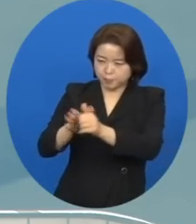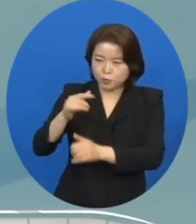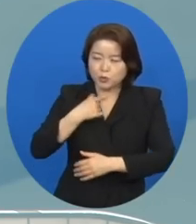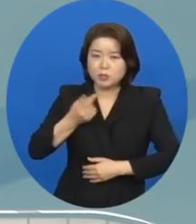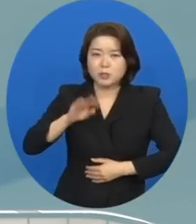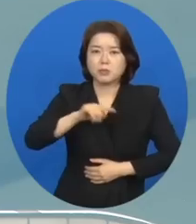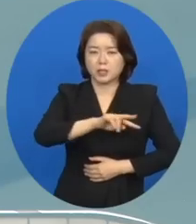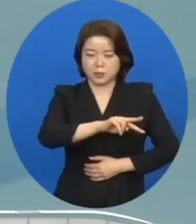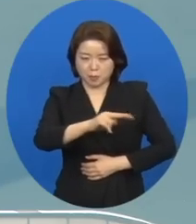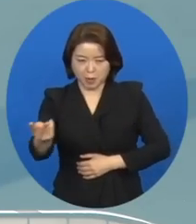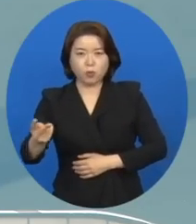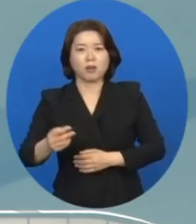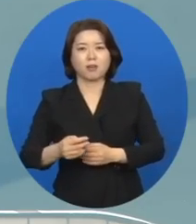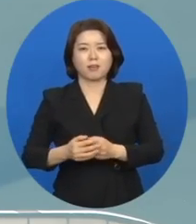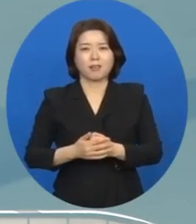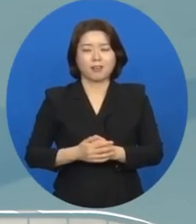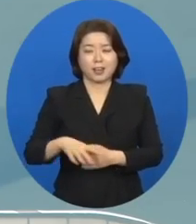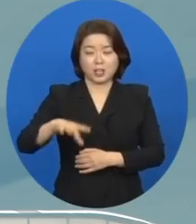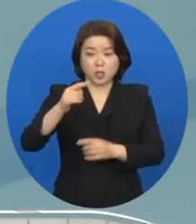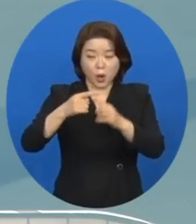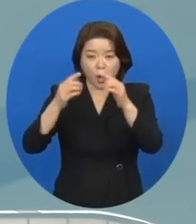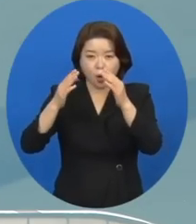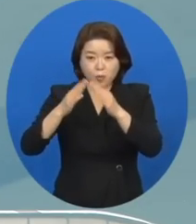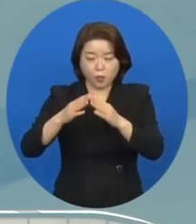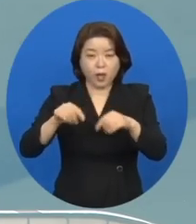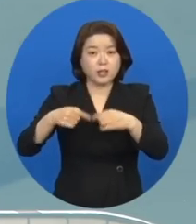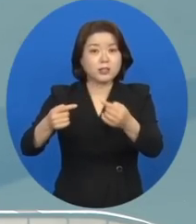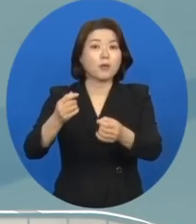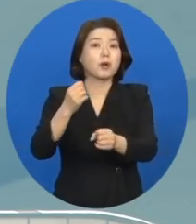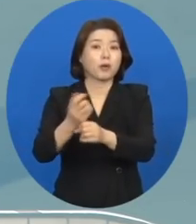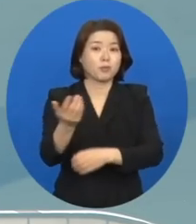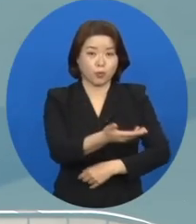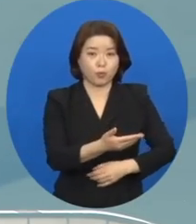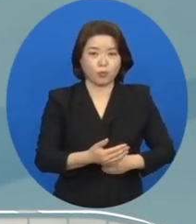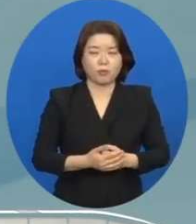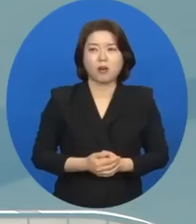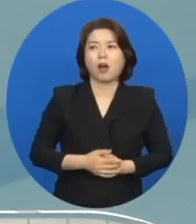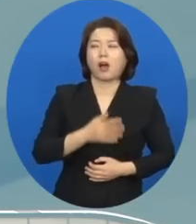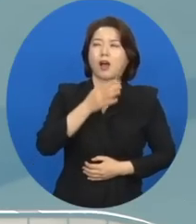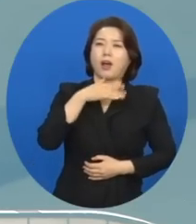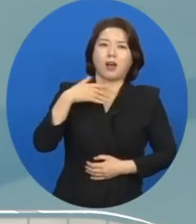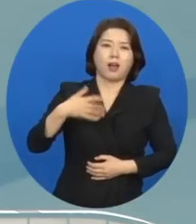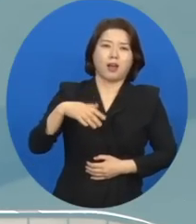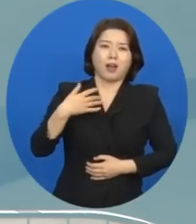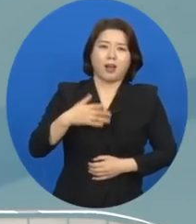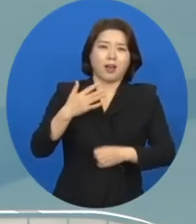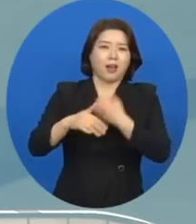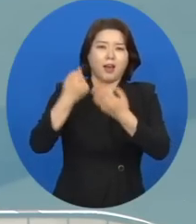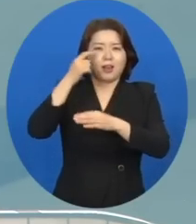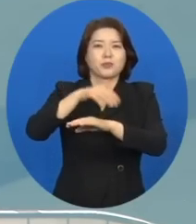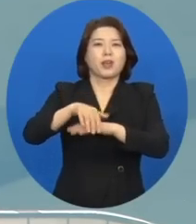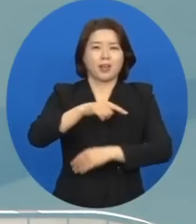바꾸셔서 초대교회의 창립 멤버로 바꾸시는 거예요. 이것이 하나님의 모략이죠.